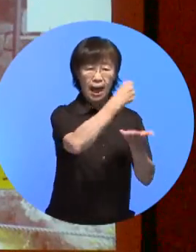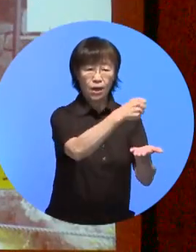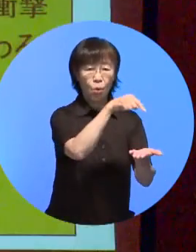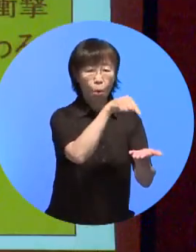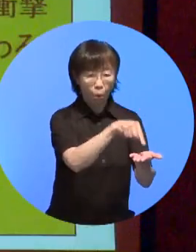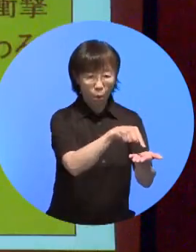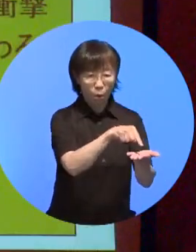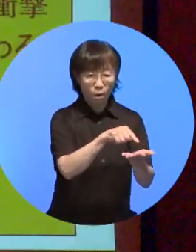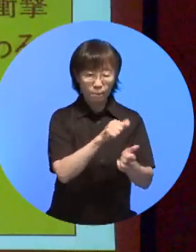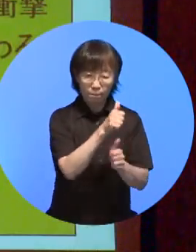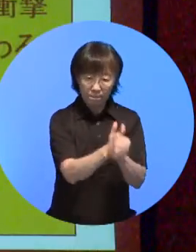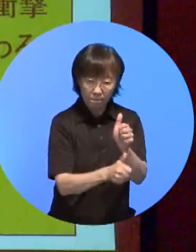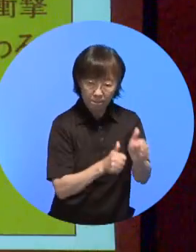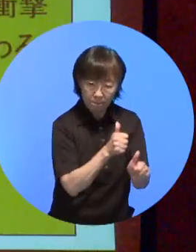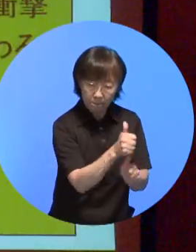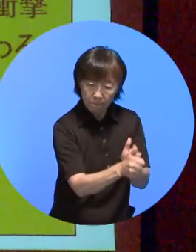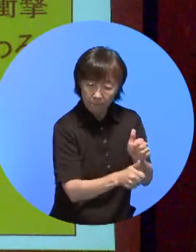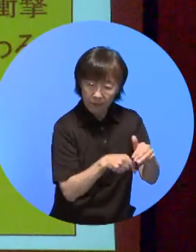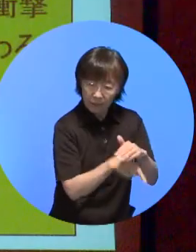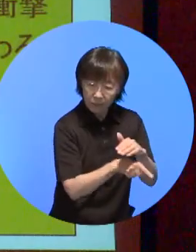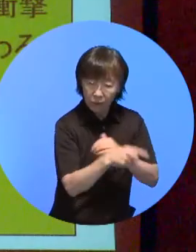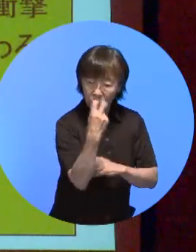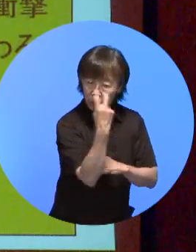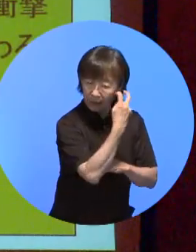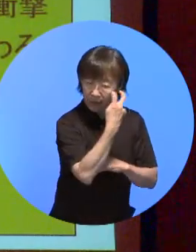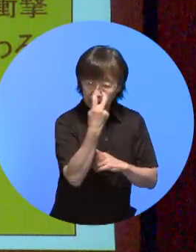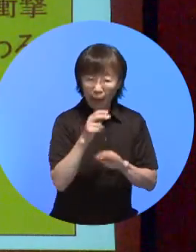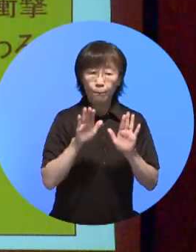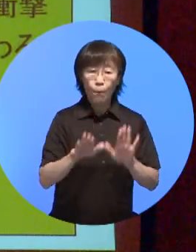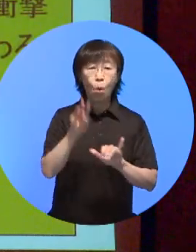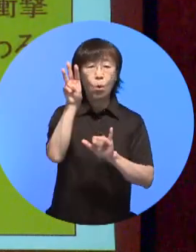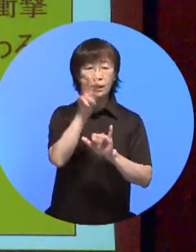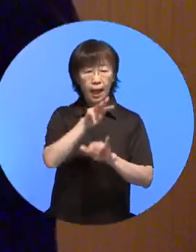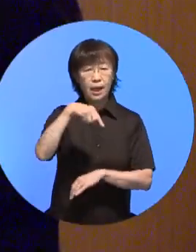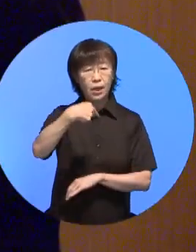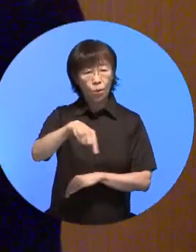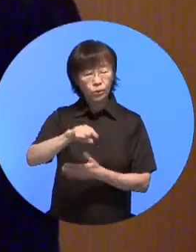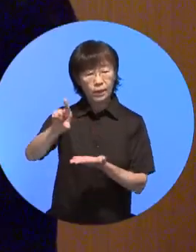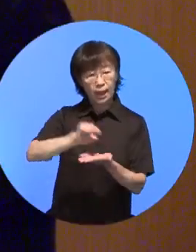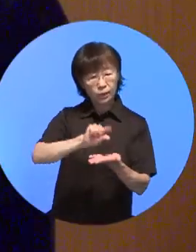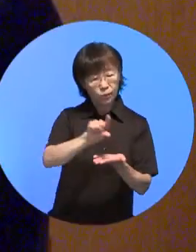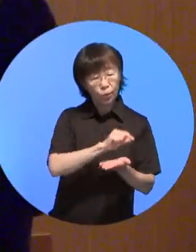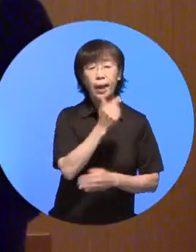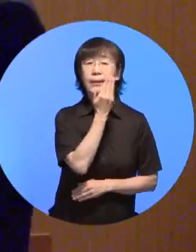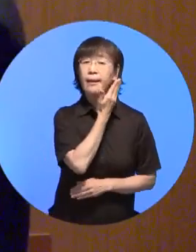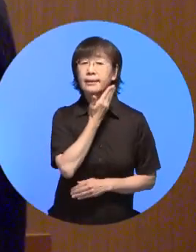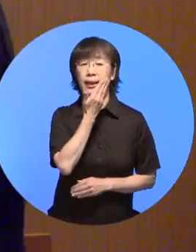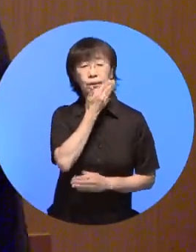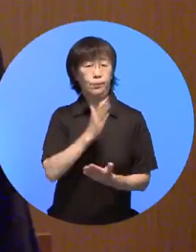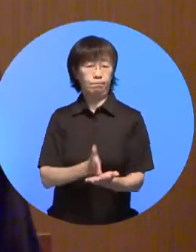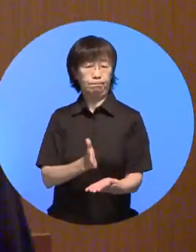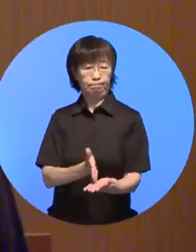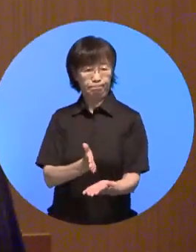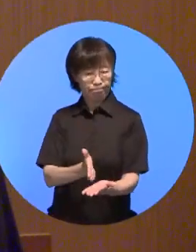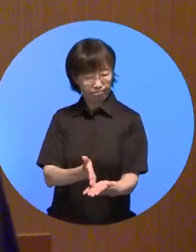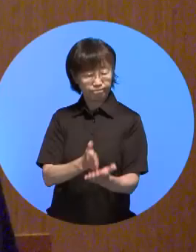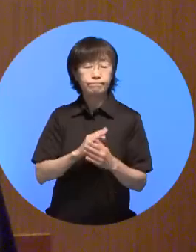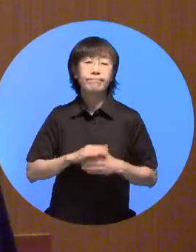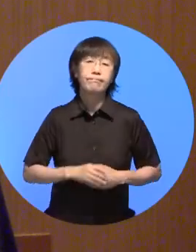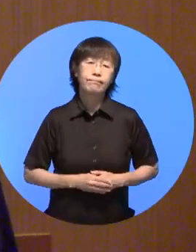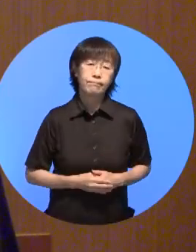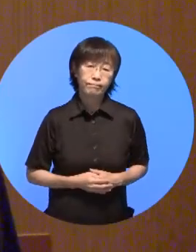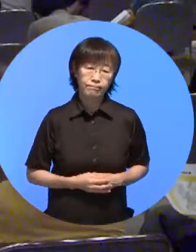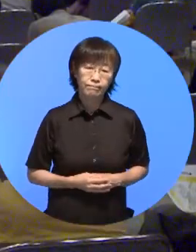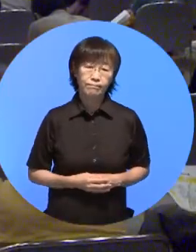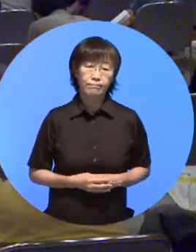を紹介し災害の遺産の由来を調査し防災や教育に活用することが大切と提言し